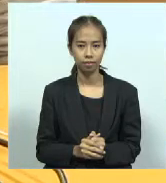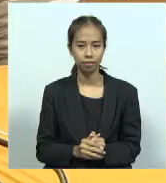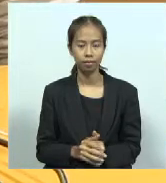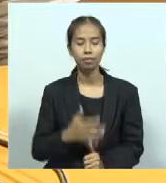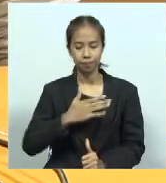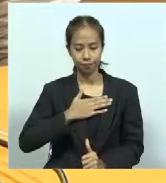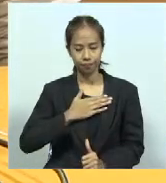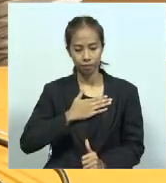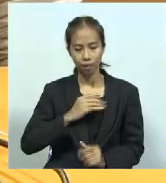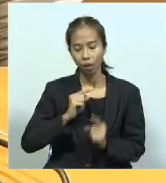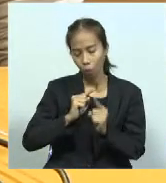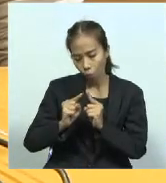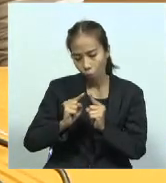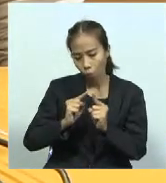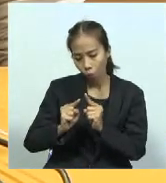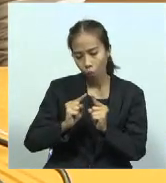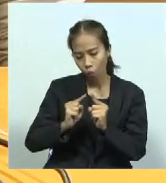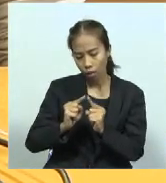เราคุยกับเขานะครับแล้วก็